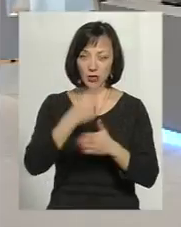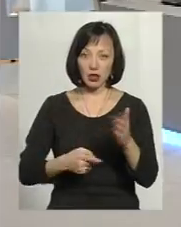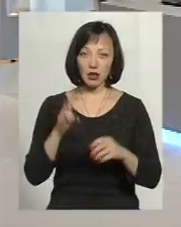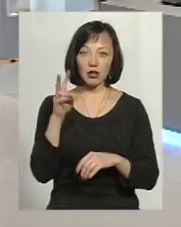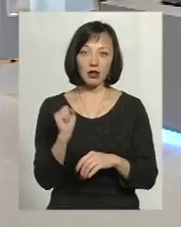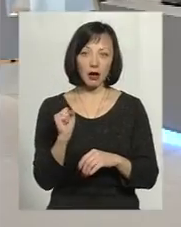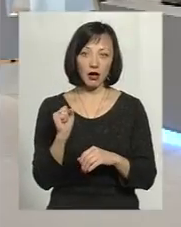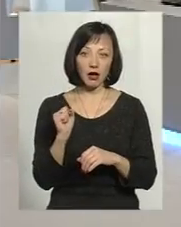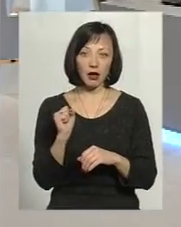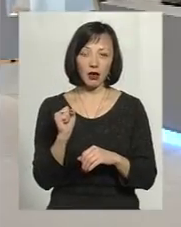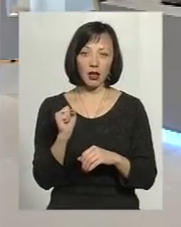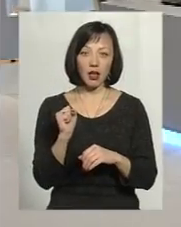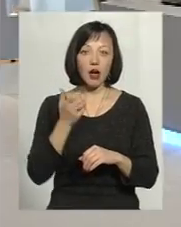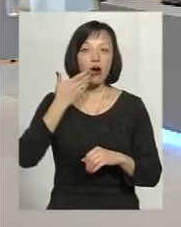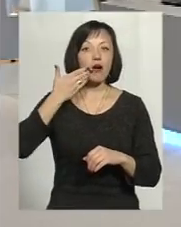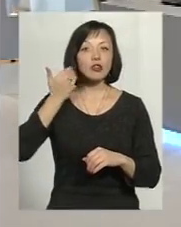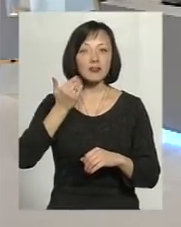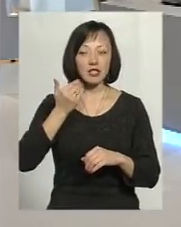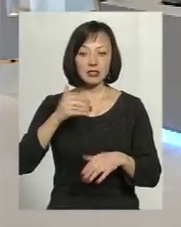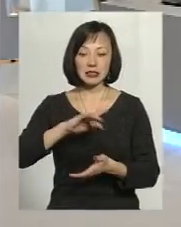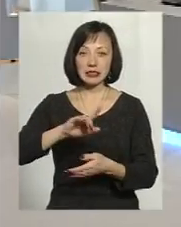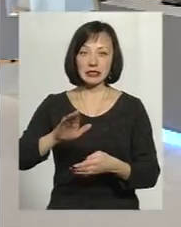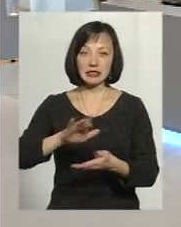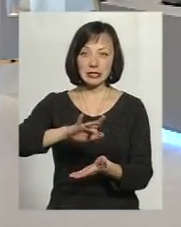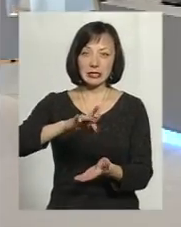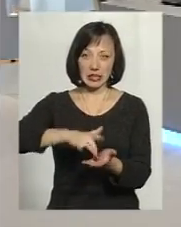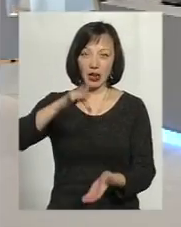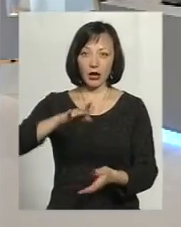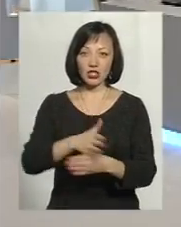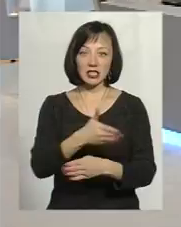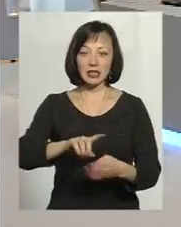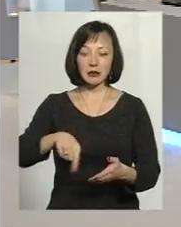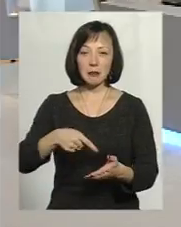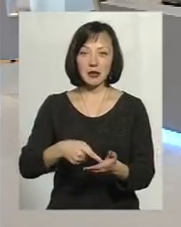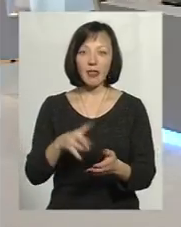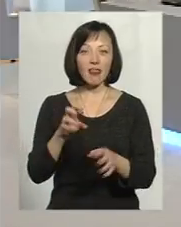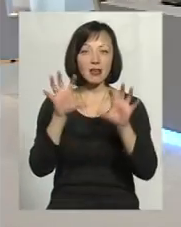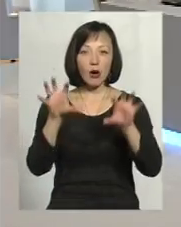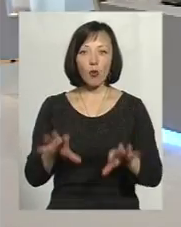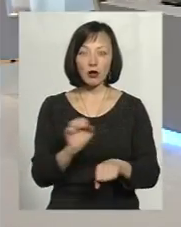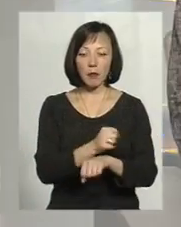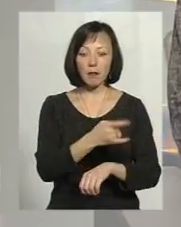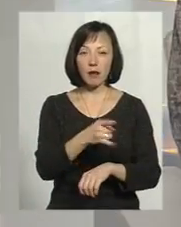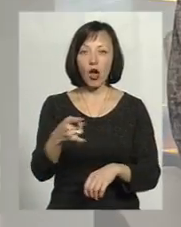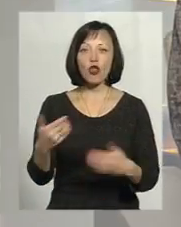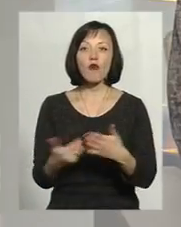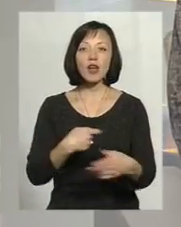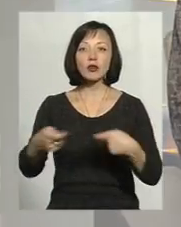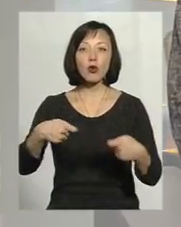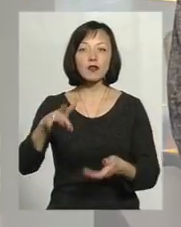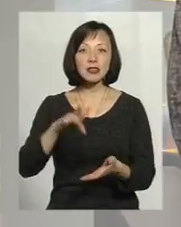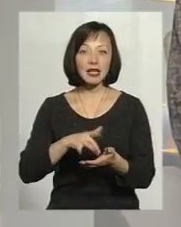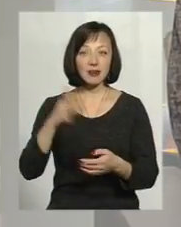на розвантаження центральної частини міста від незаконних парковок на новий торговий центр, який з'явився